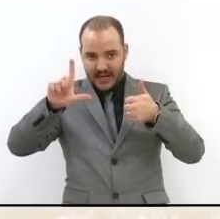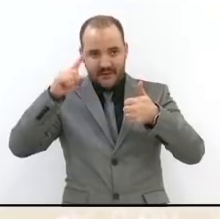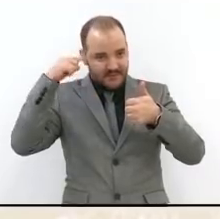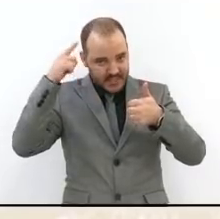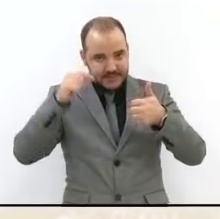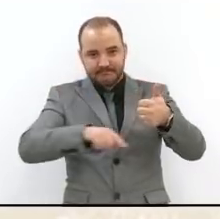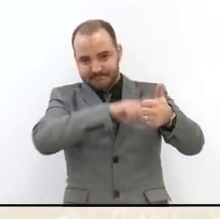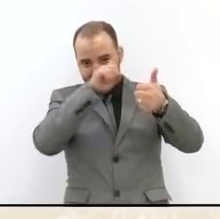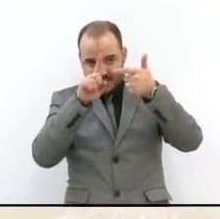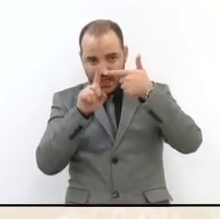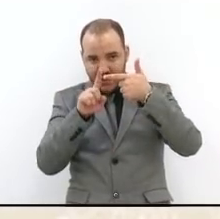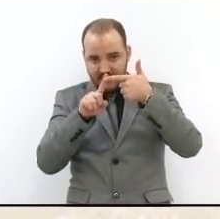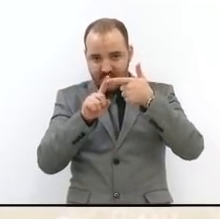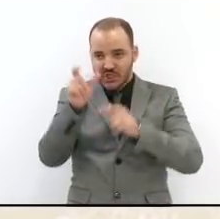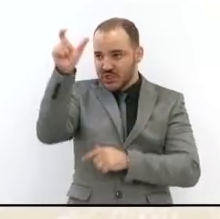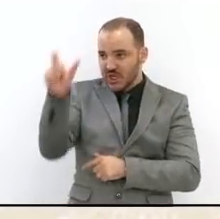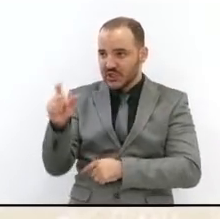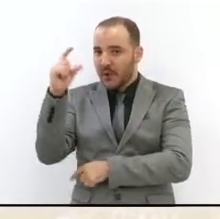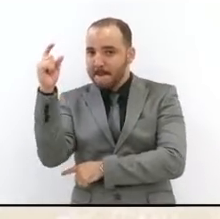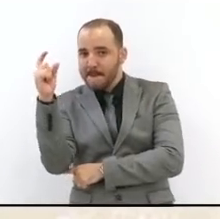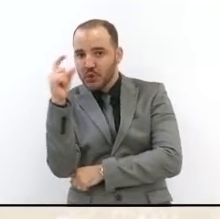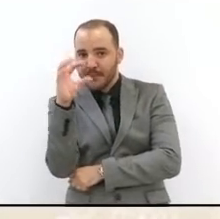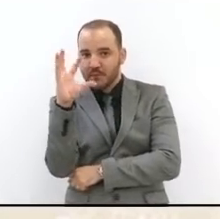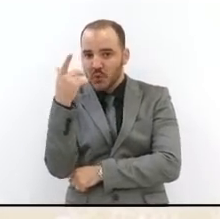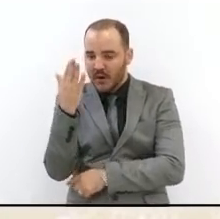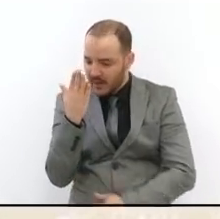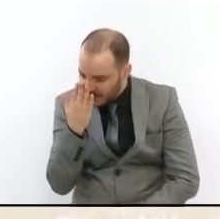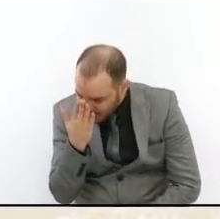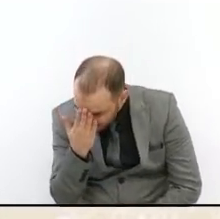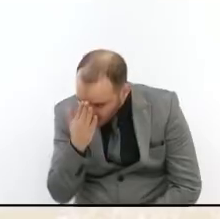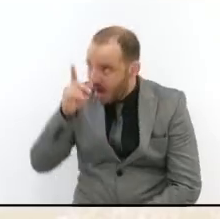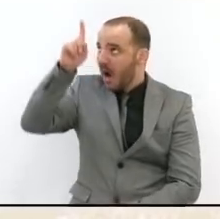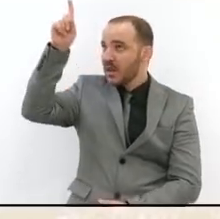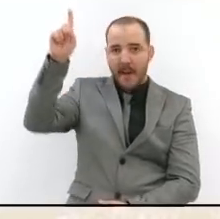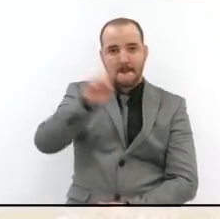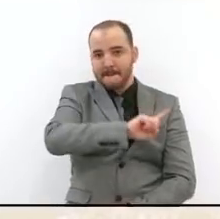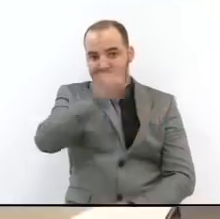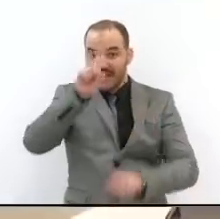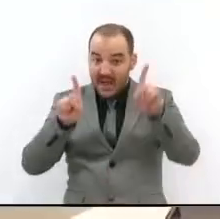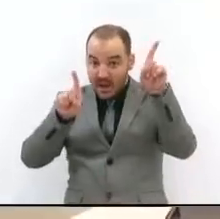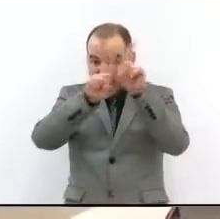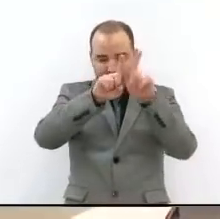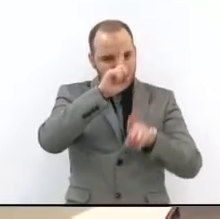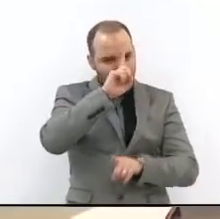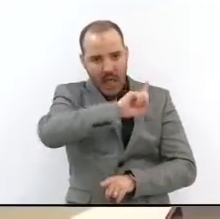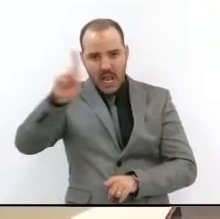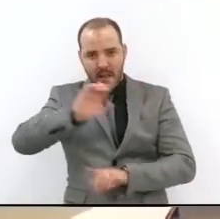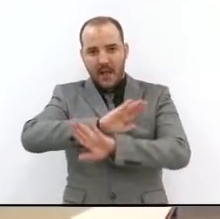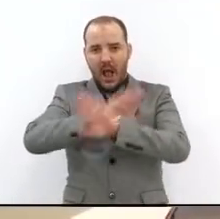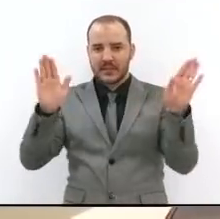نعم، المسلم يعبد الله تعالى وحده، وماذا